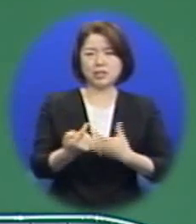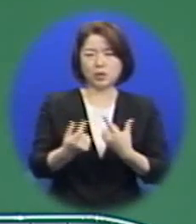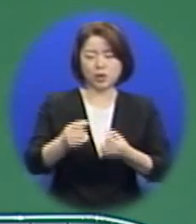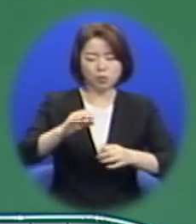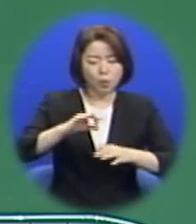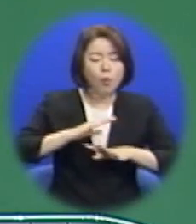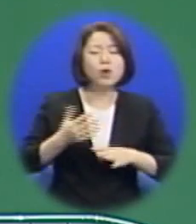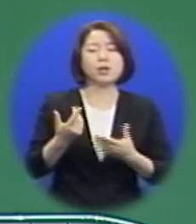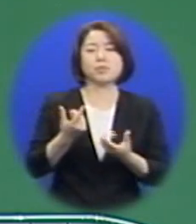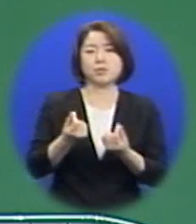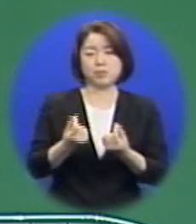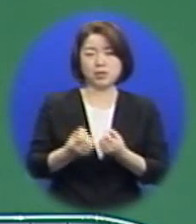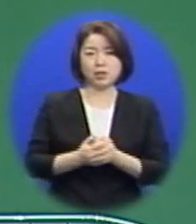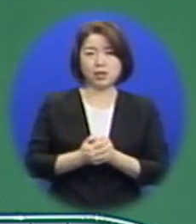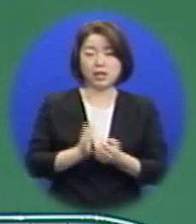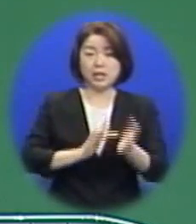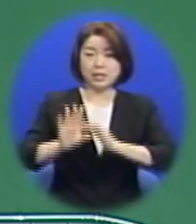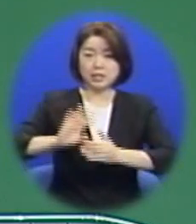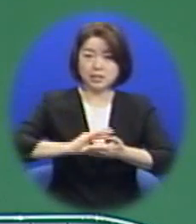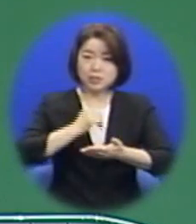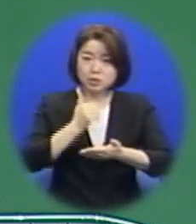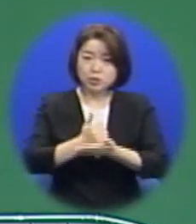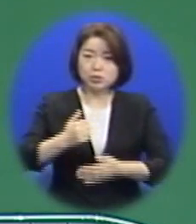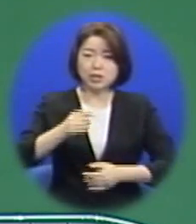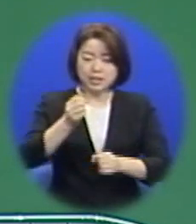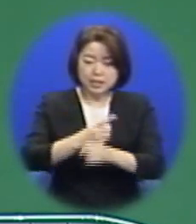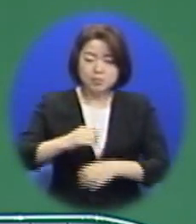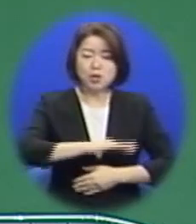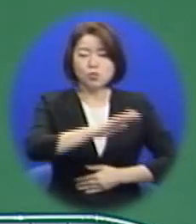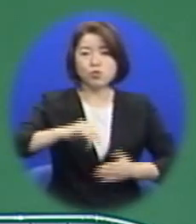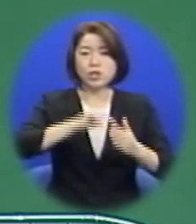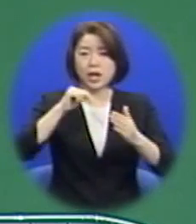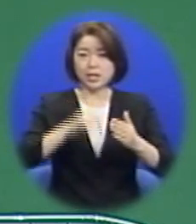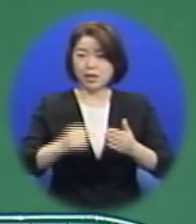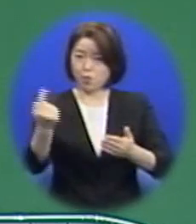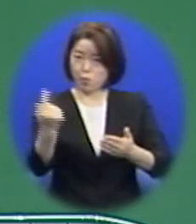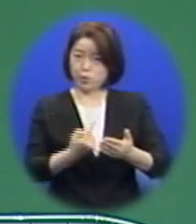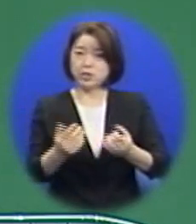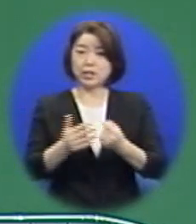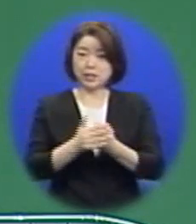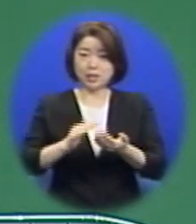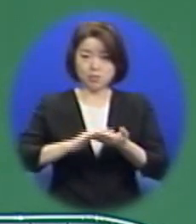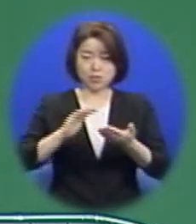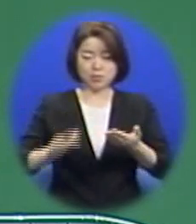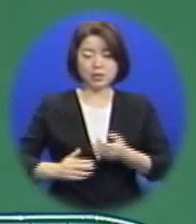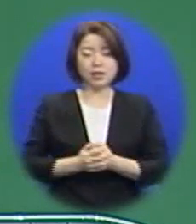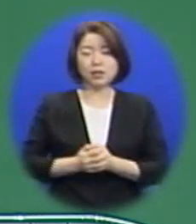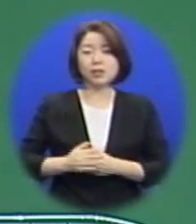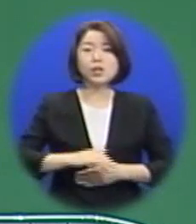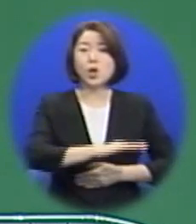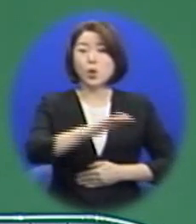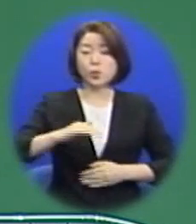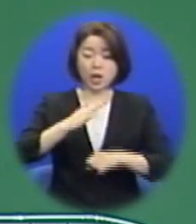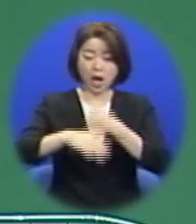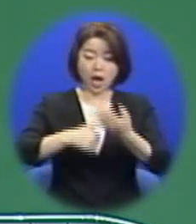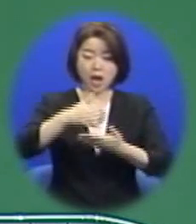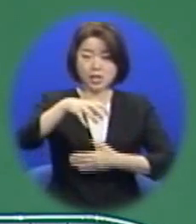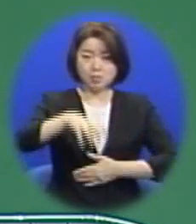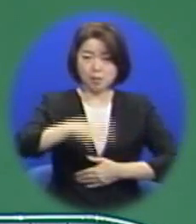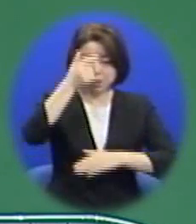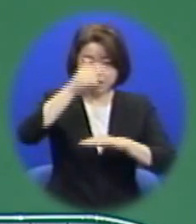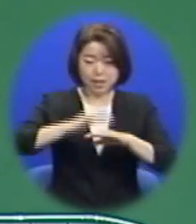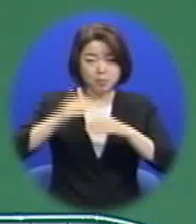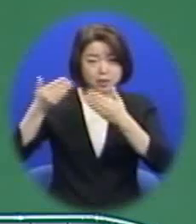놀랍습니다. 예수 그리스도께서 이미 우리 안에 오셨기 때문에 우리가 하나님 앞에 예배 드릴 때 우리